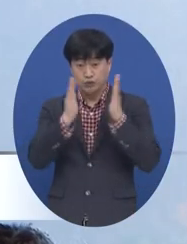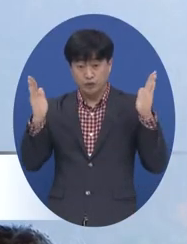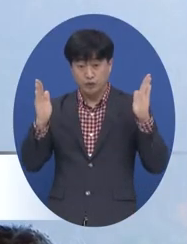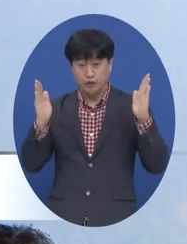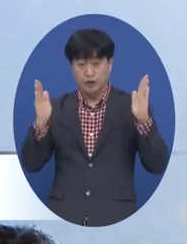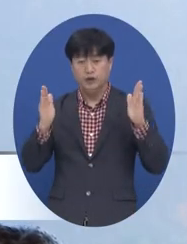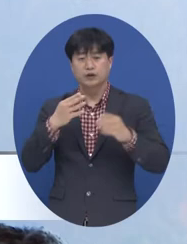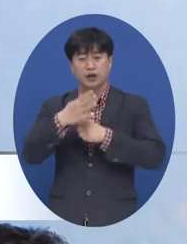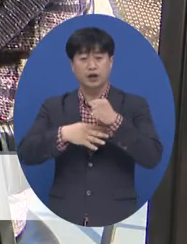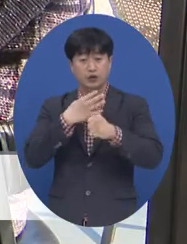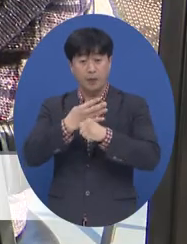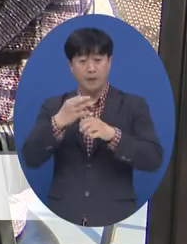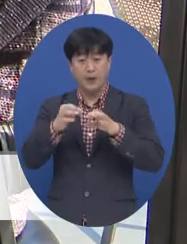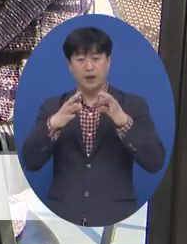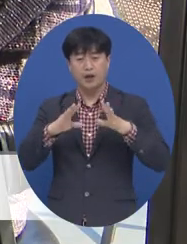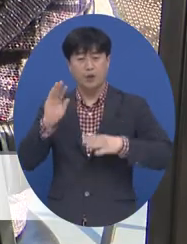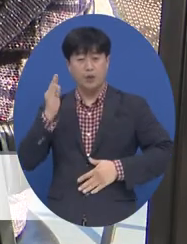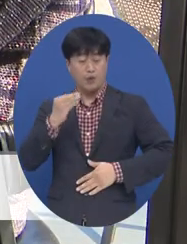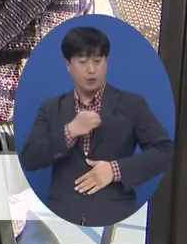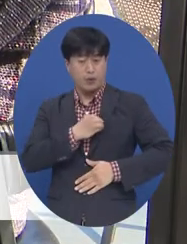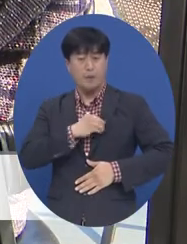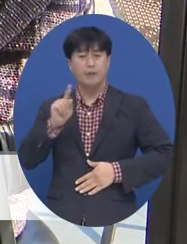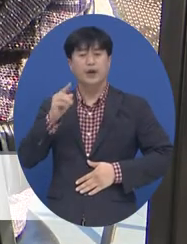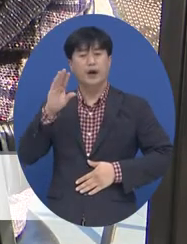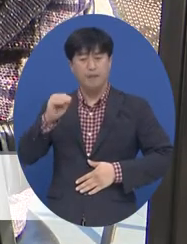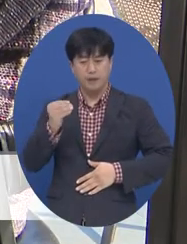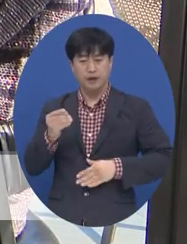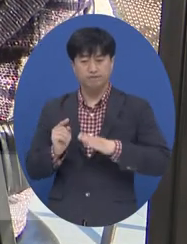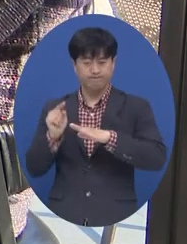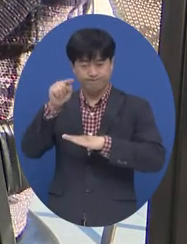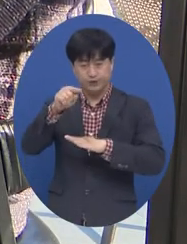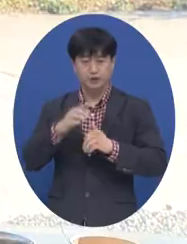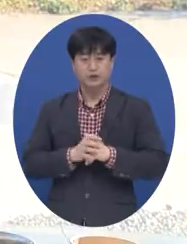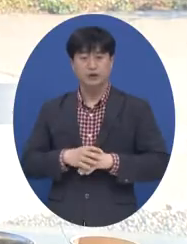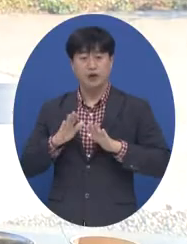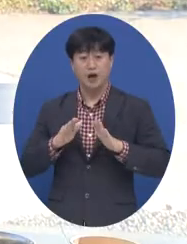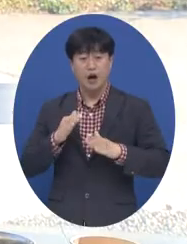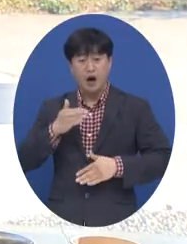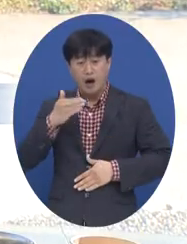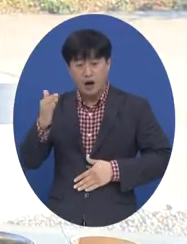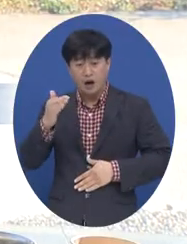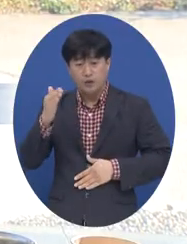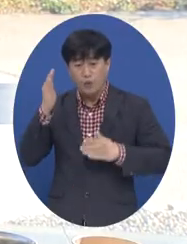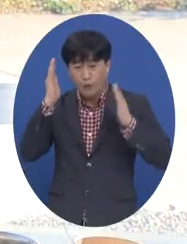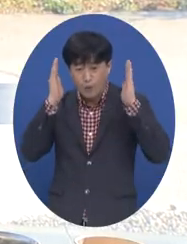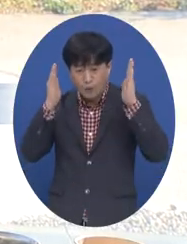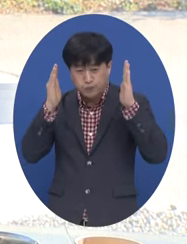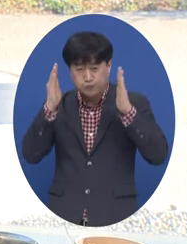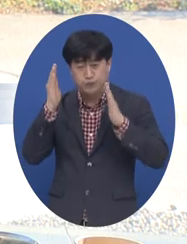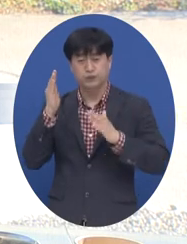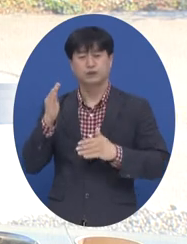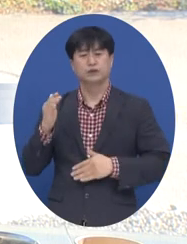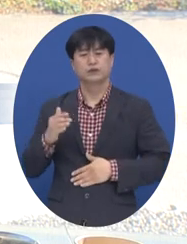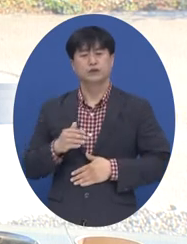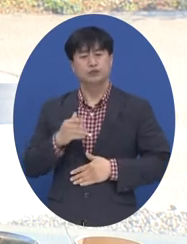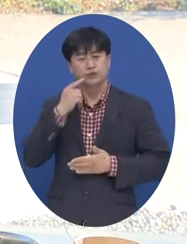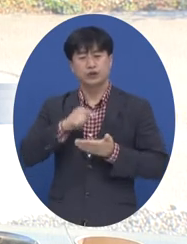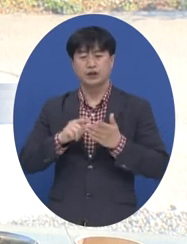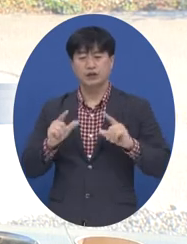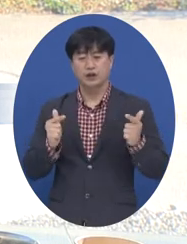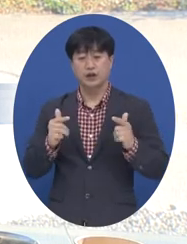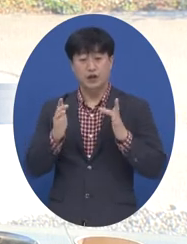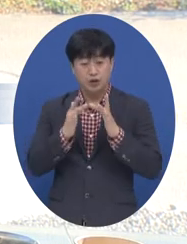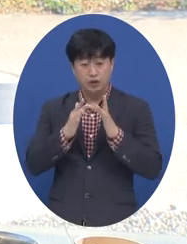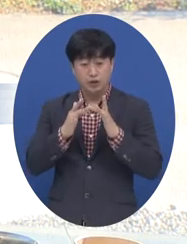문을 연 지 4년만인 데 최근 회원이 100만을 넘었습니다 내가 가서 수강을 하고 이렇게 하기 쉽지 않은데